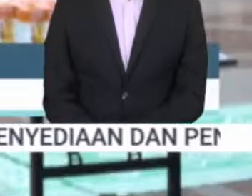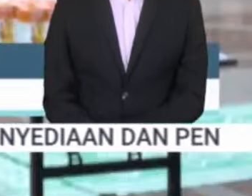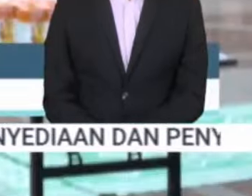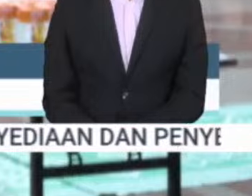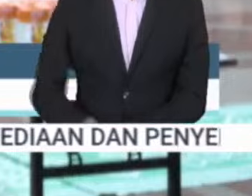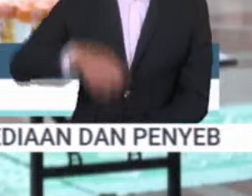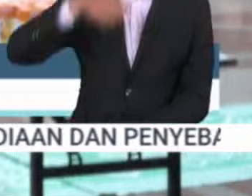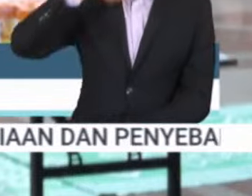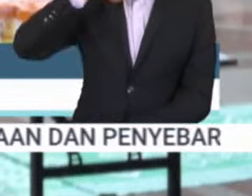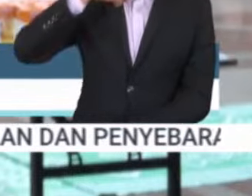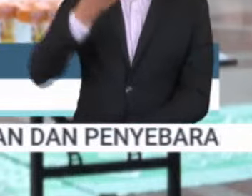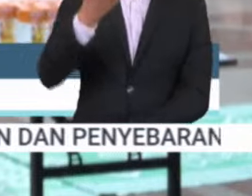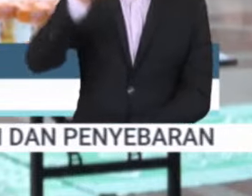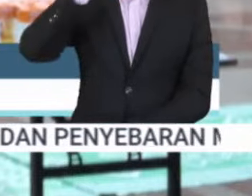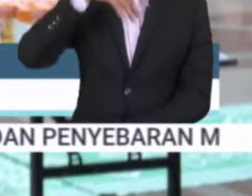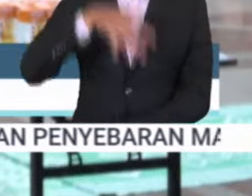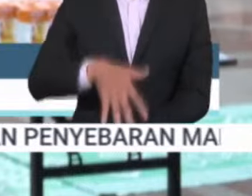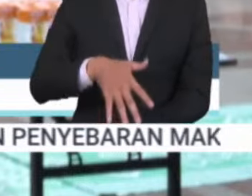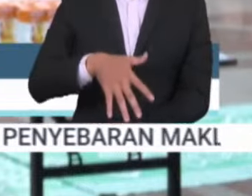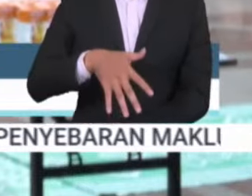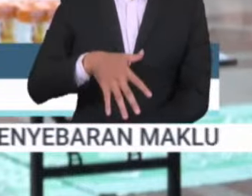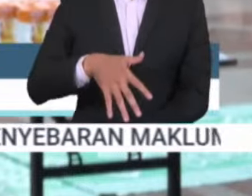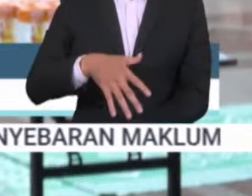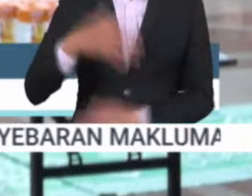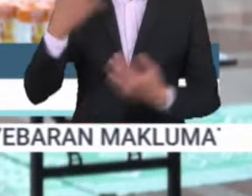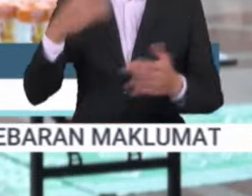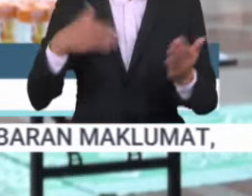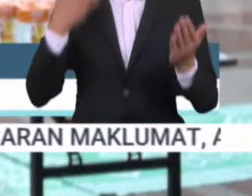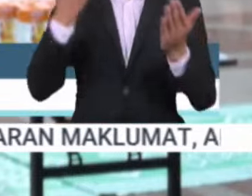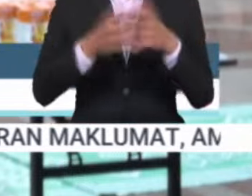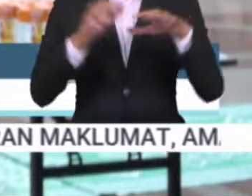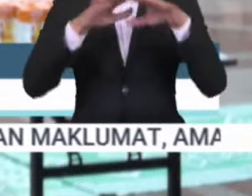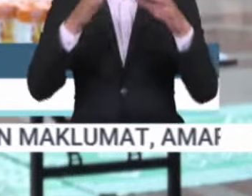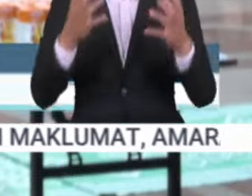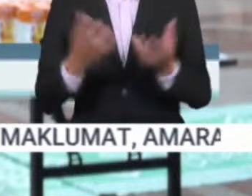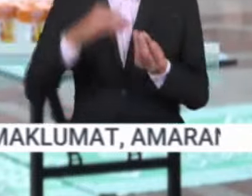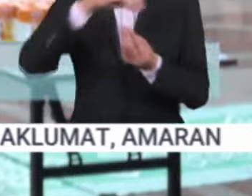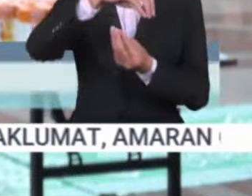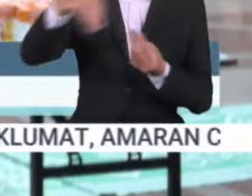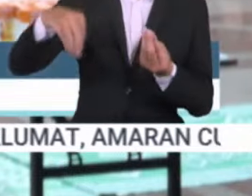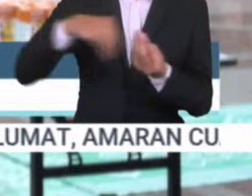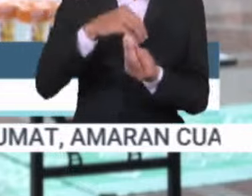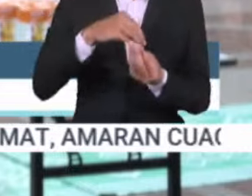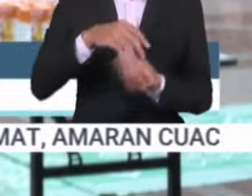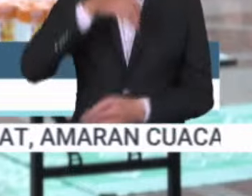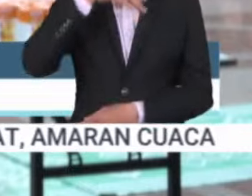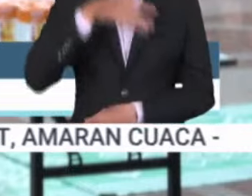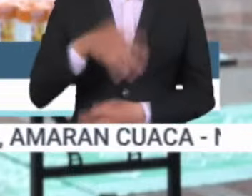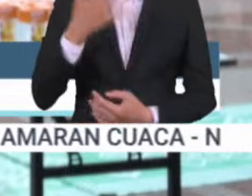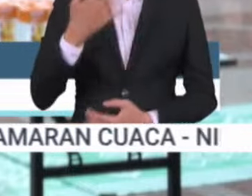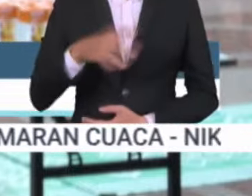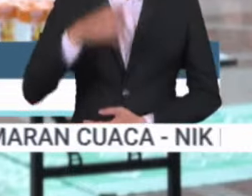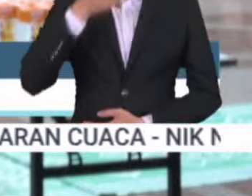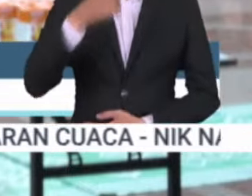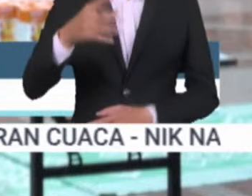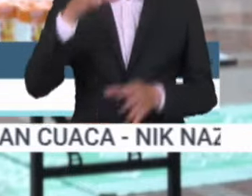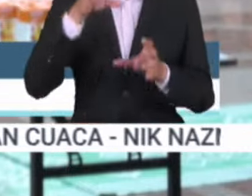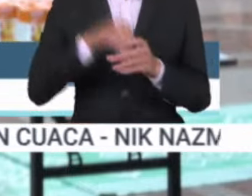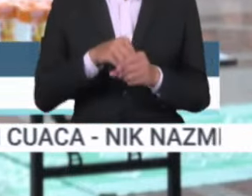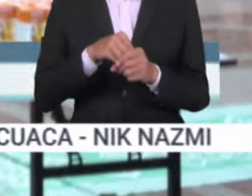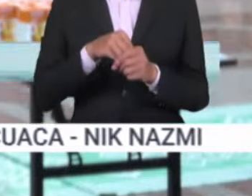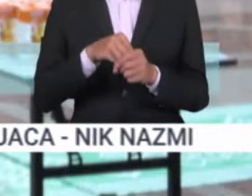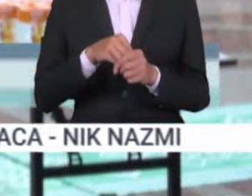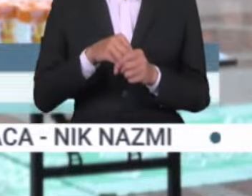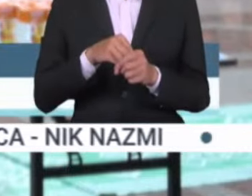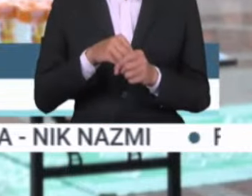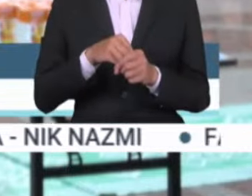Nabi sallallahu alaihi wasallam bila mana sampai di bumi Madinah, Nabi pernah menyebut dalam satu kenyataannya,